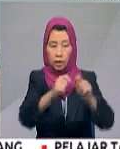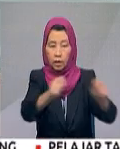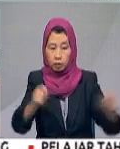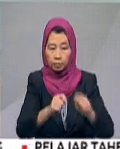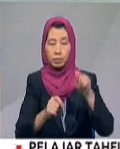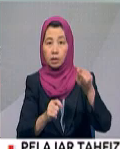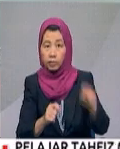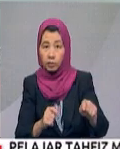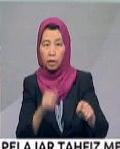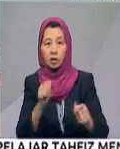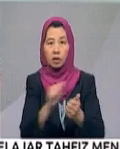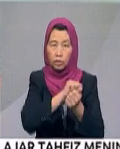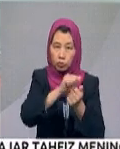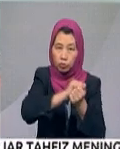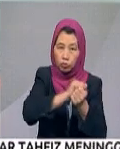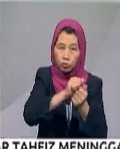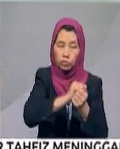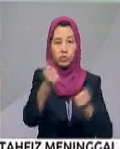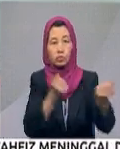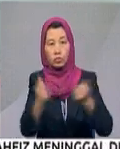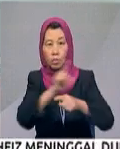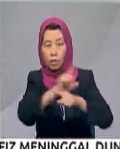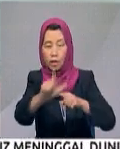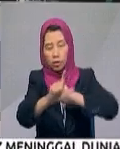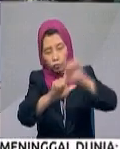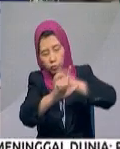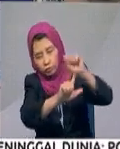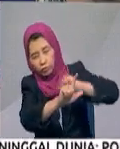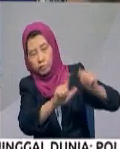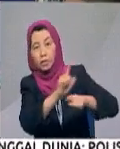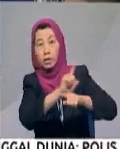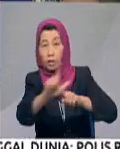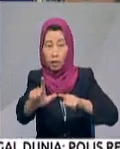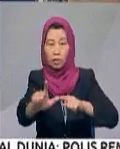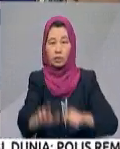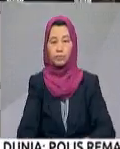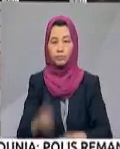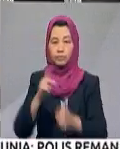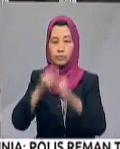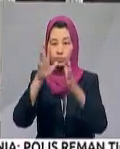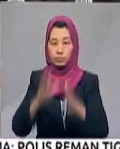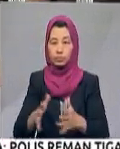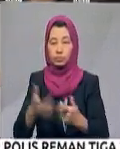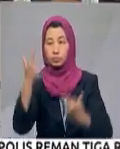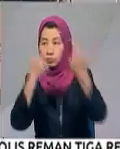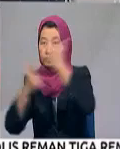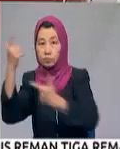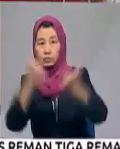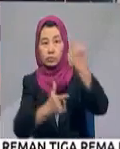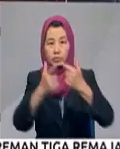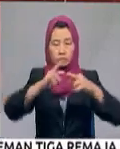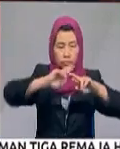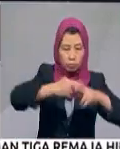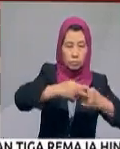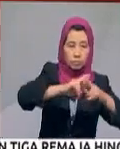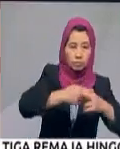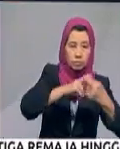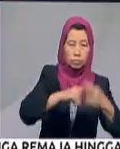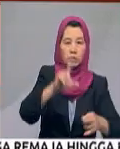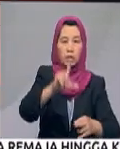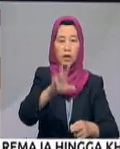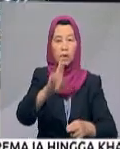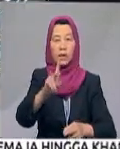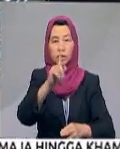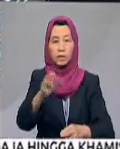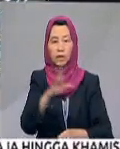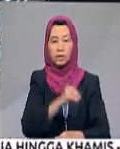mereka mencuci train tersebut selepas habis operasi. Peserta berpeluang melawat fasiliti penyelenggaraan LRT